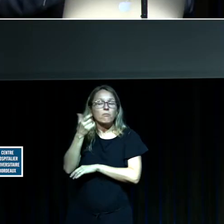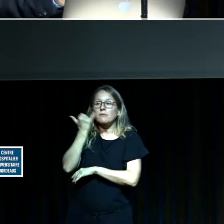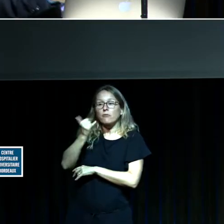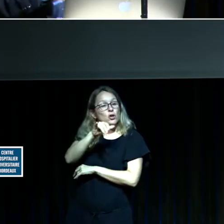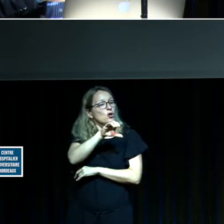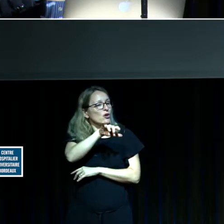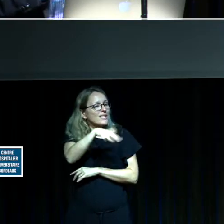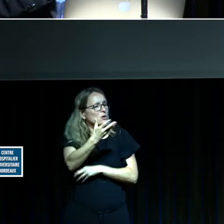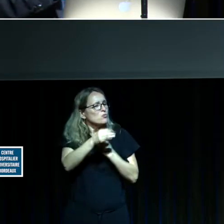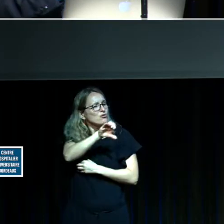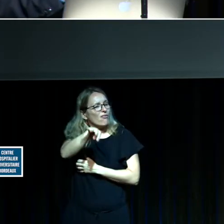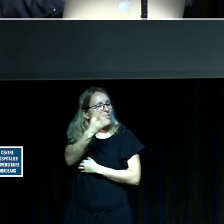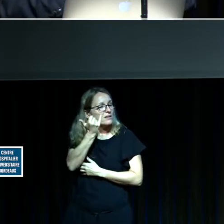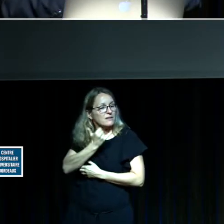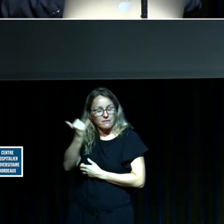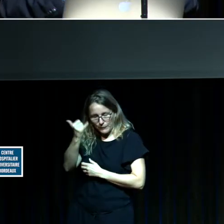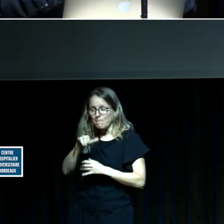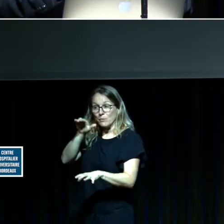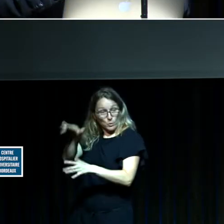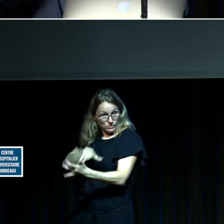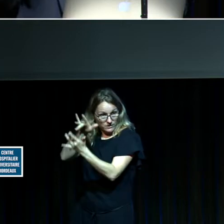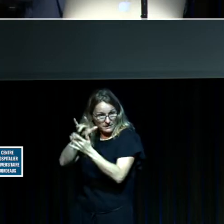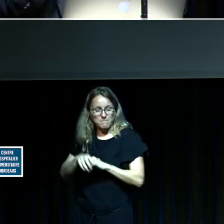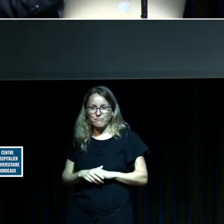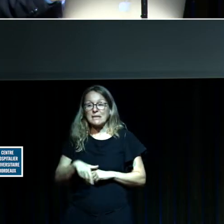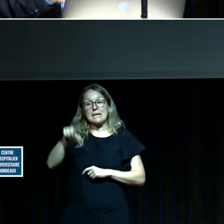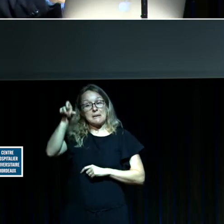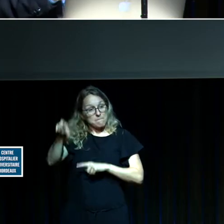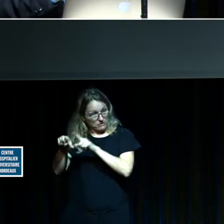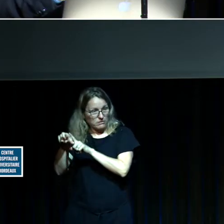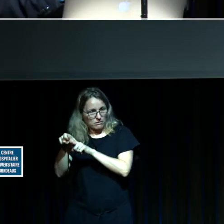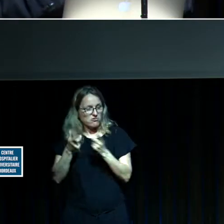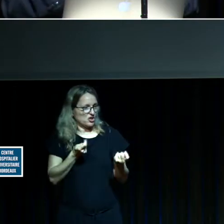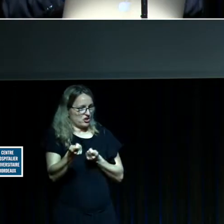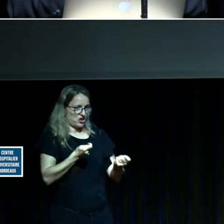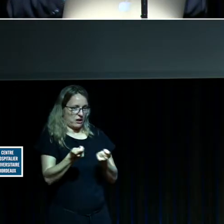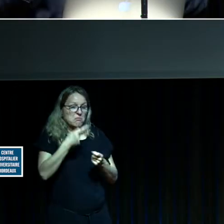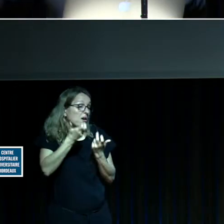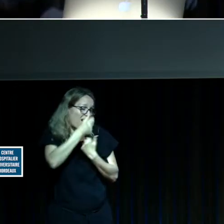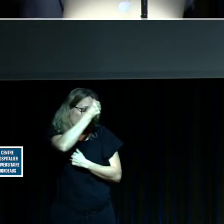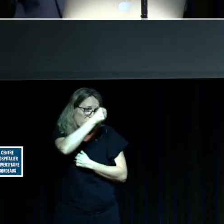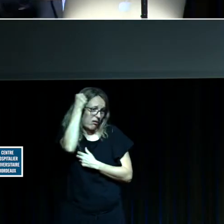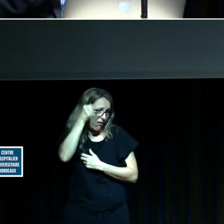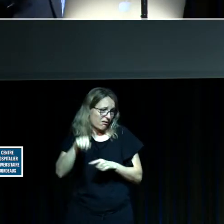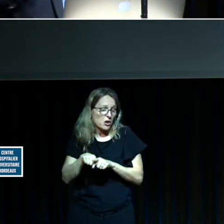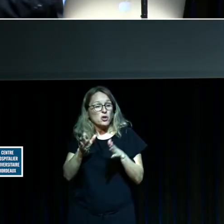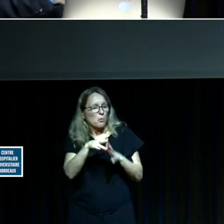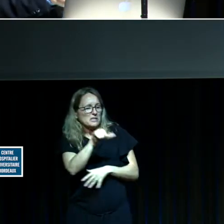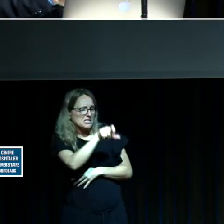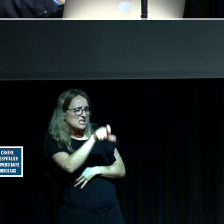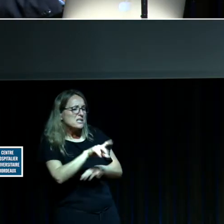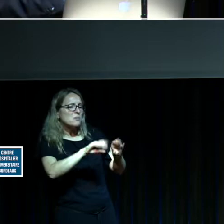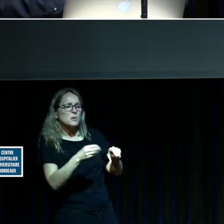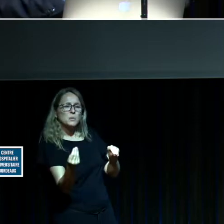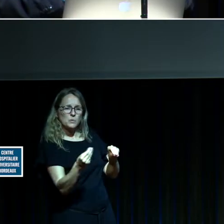ou le 114? Mais dans ce cas-là, vous allez tomber sur un assistant de régulation médicale. En gros, c'est une infirmière qui va vous demander qui vous êtes, où est-ce que vous